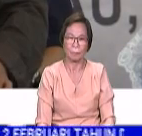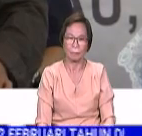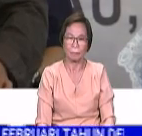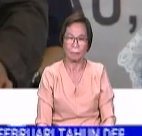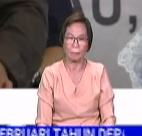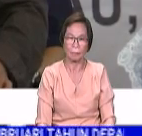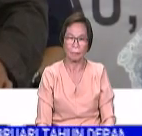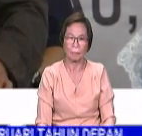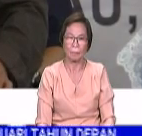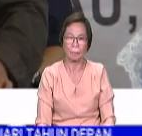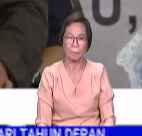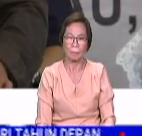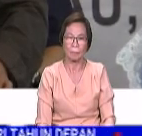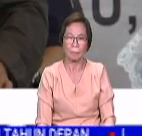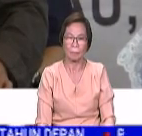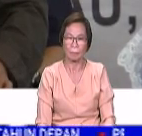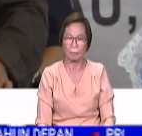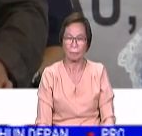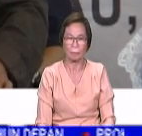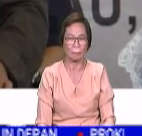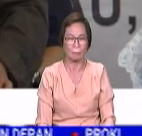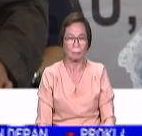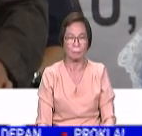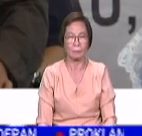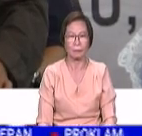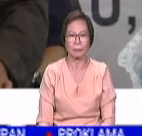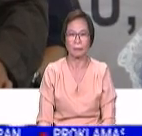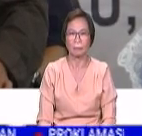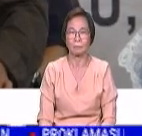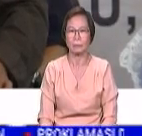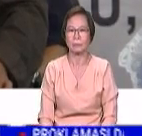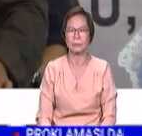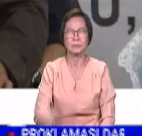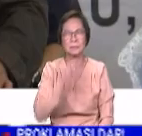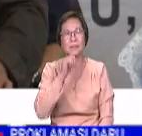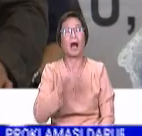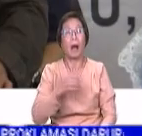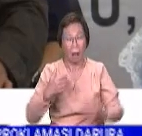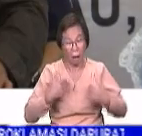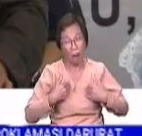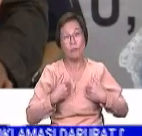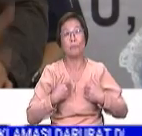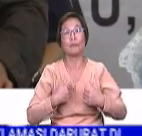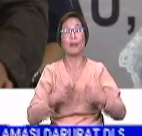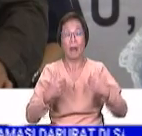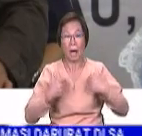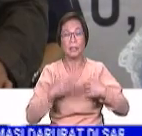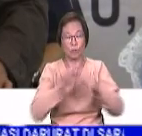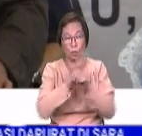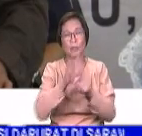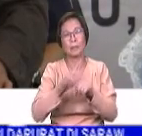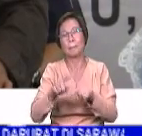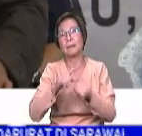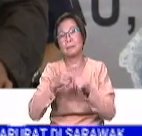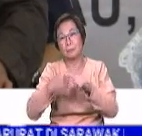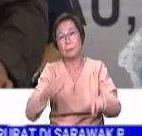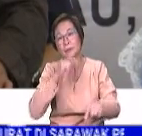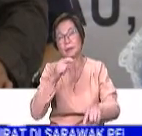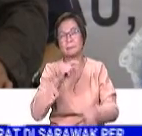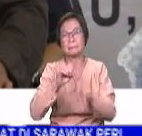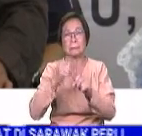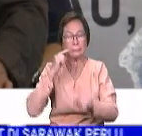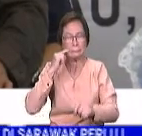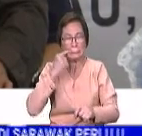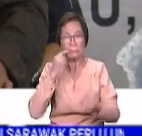doa tidak ada saja kejadian yang sirih jadi ini 1nch saya